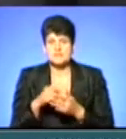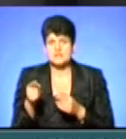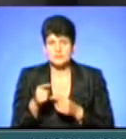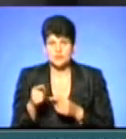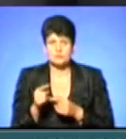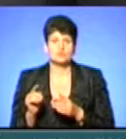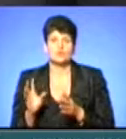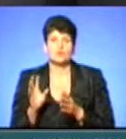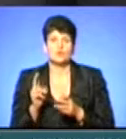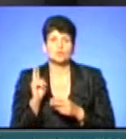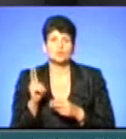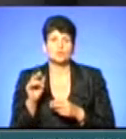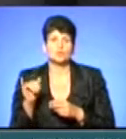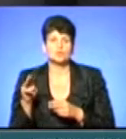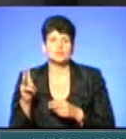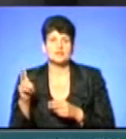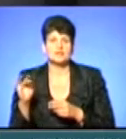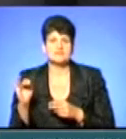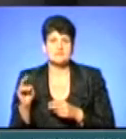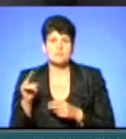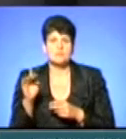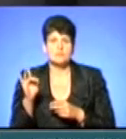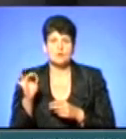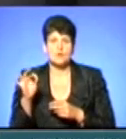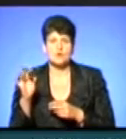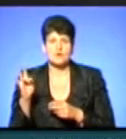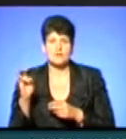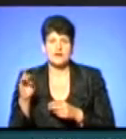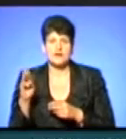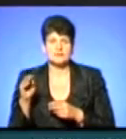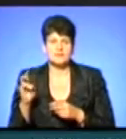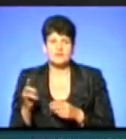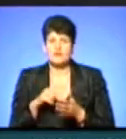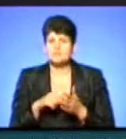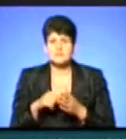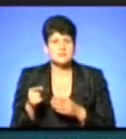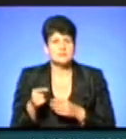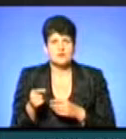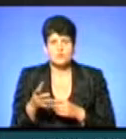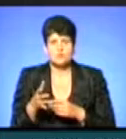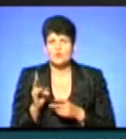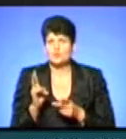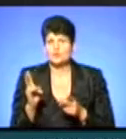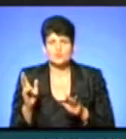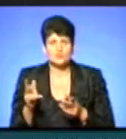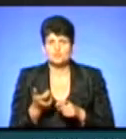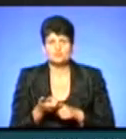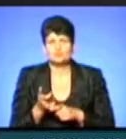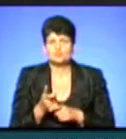туди Кутківці і Пронятин, там може бути більше. Вже фактично в самому місті Тернополі десь хтось дуже